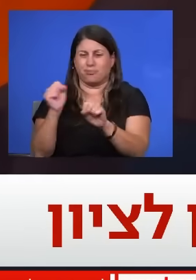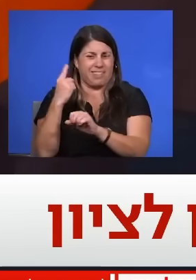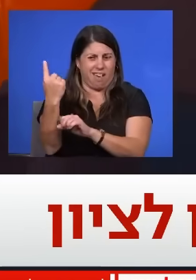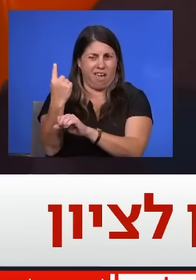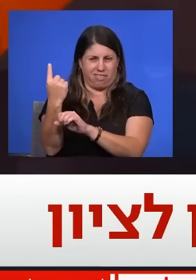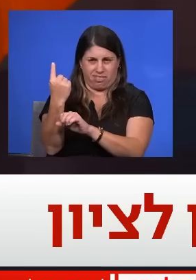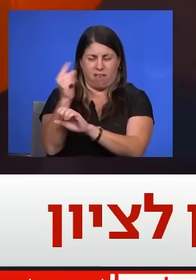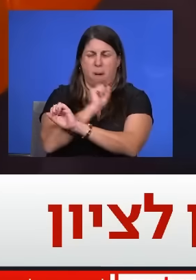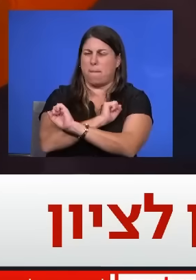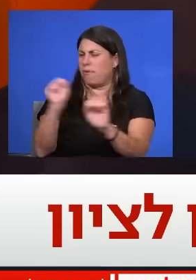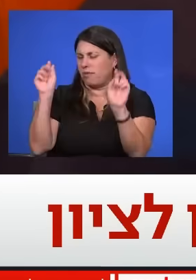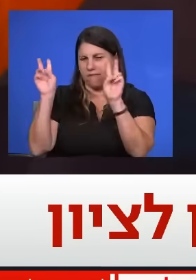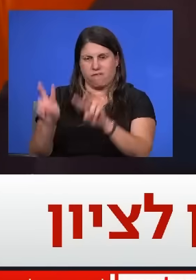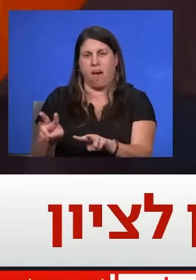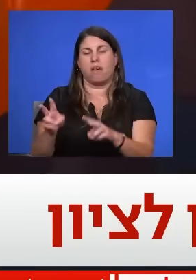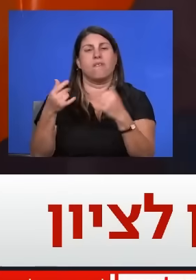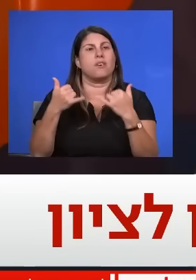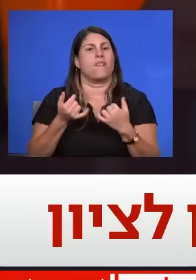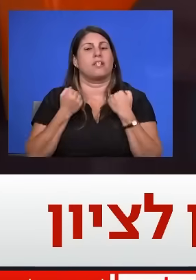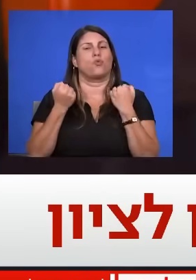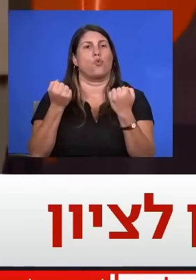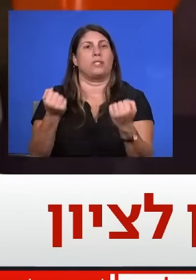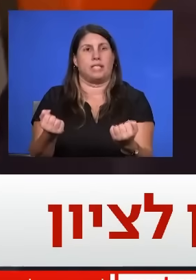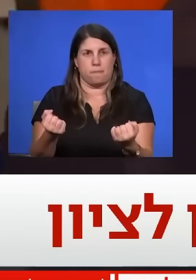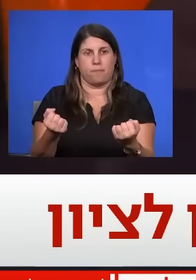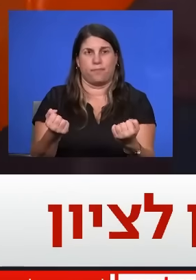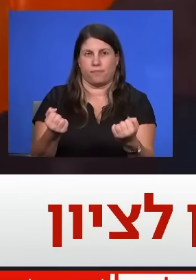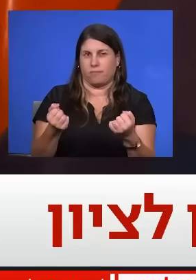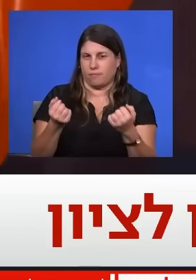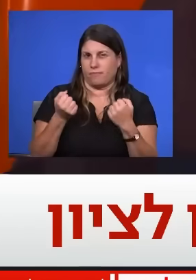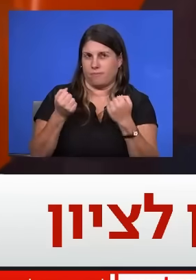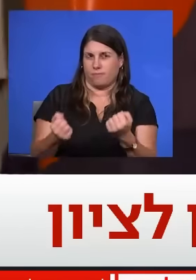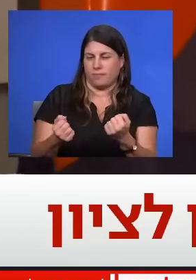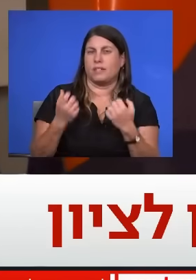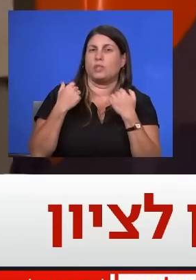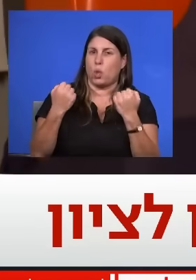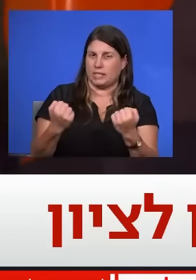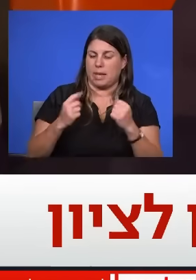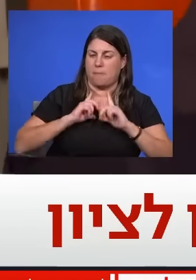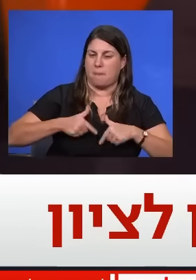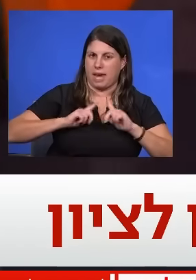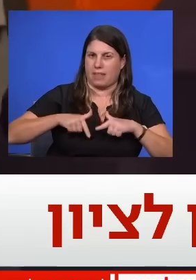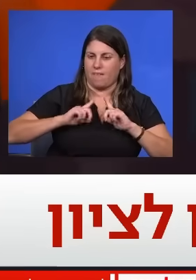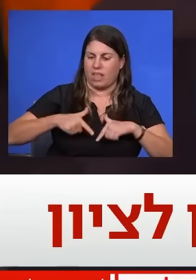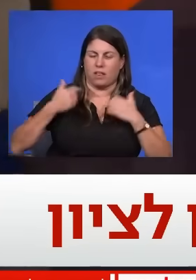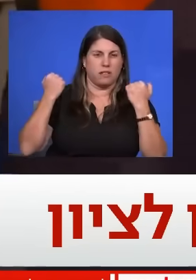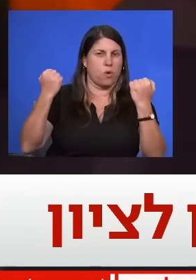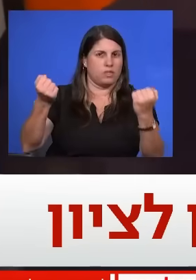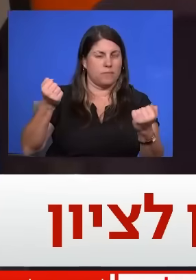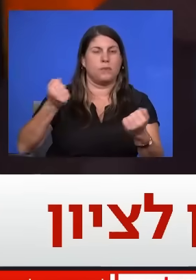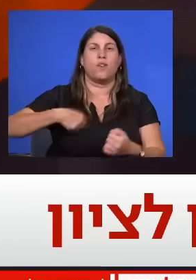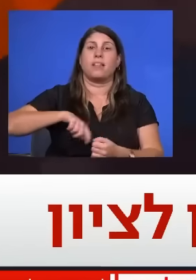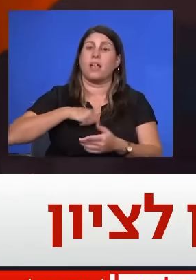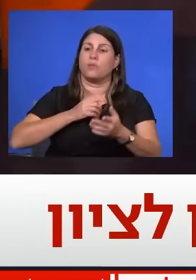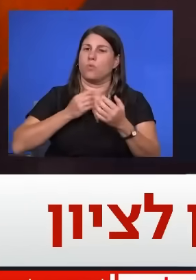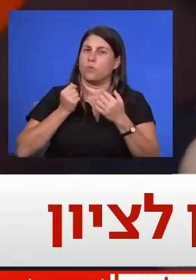עכשיו ממש עושים את דרכנו עם כוחות מגן דוד אדום. אנחנו יוצאים שורה של